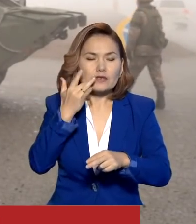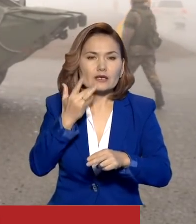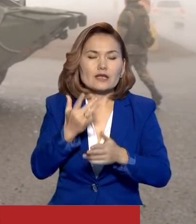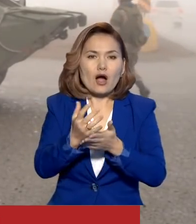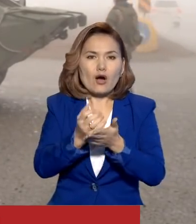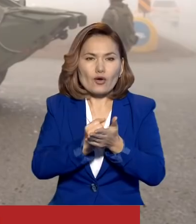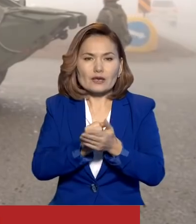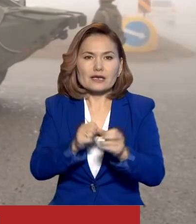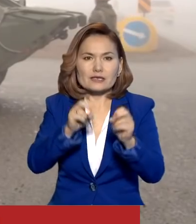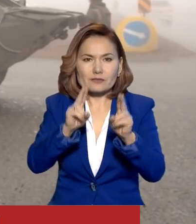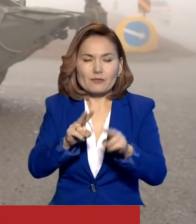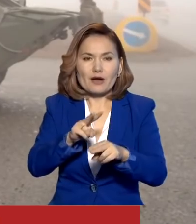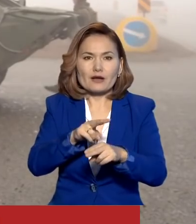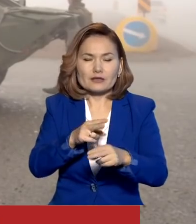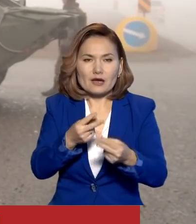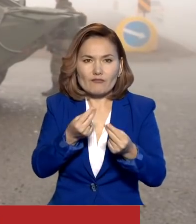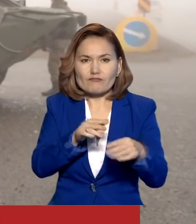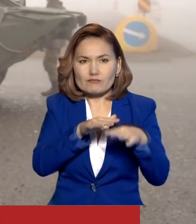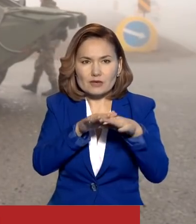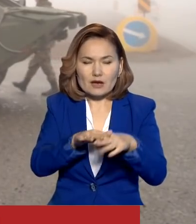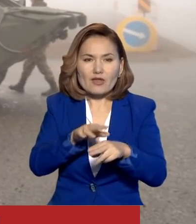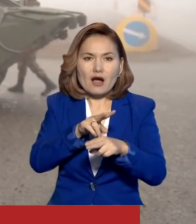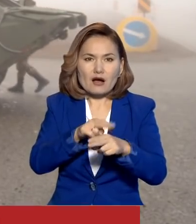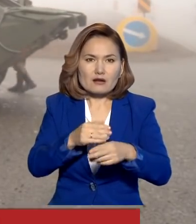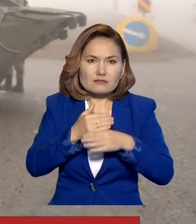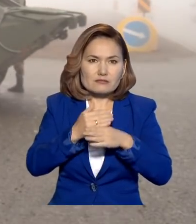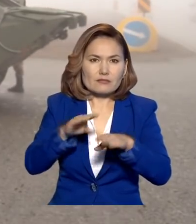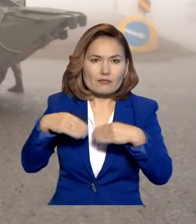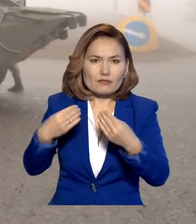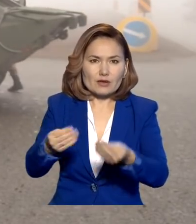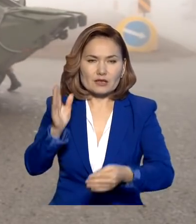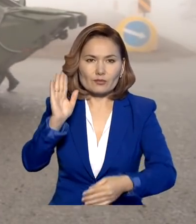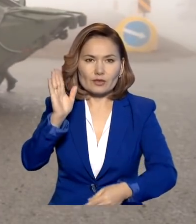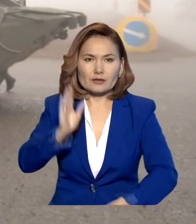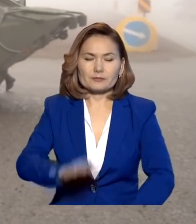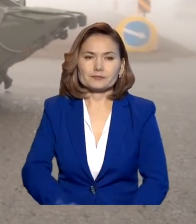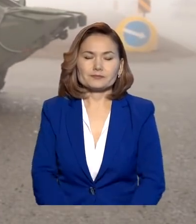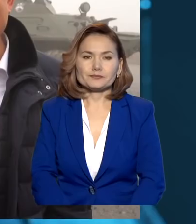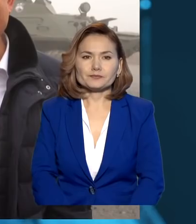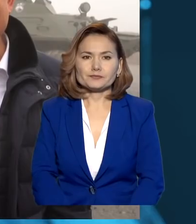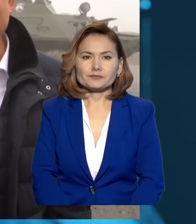қорынан арнайы қаржы бөлінеді. Мендегі бар ақпарат осы. Студия, сөз